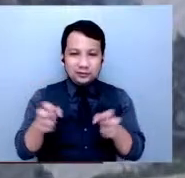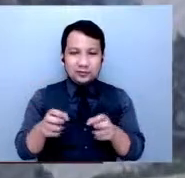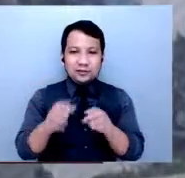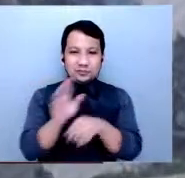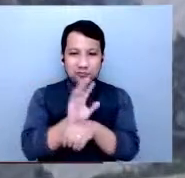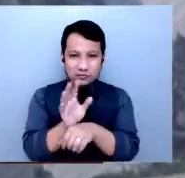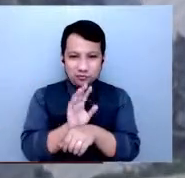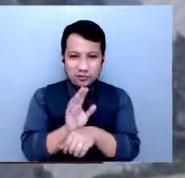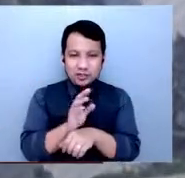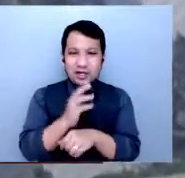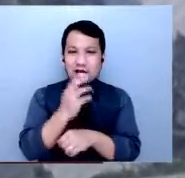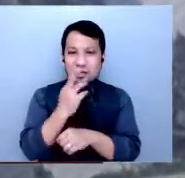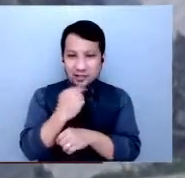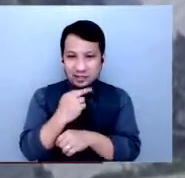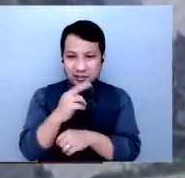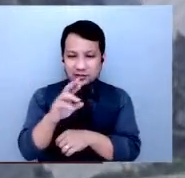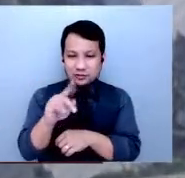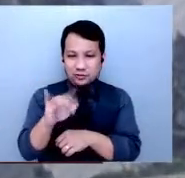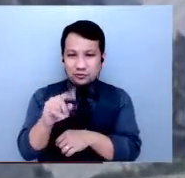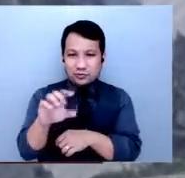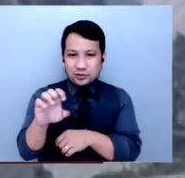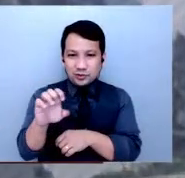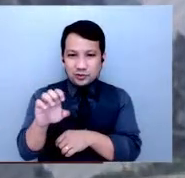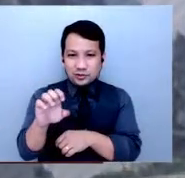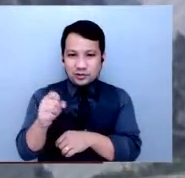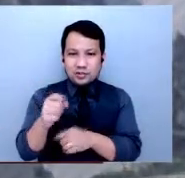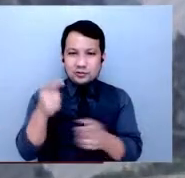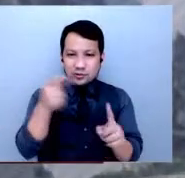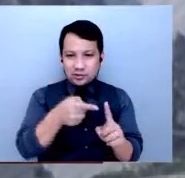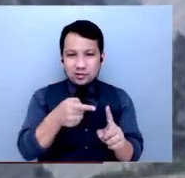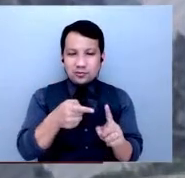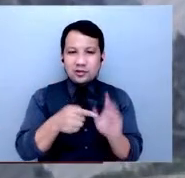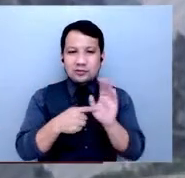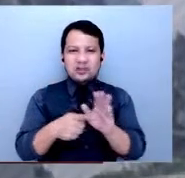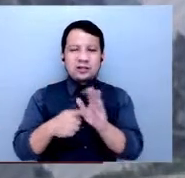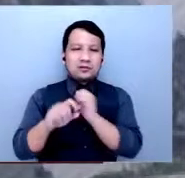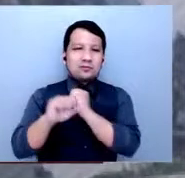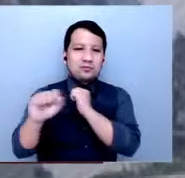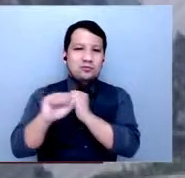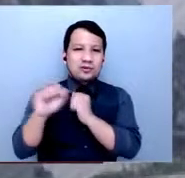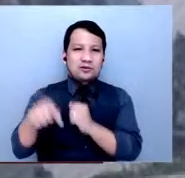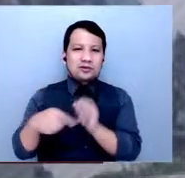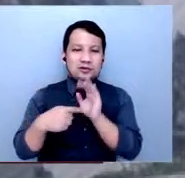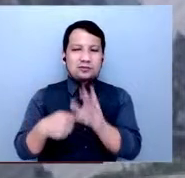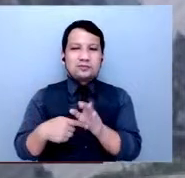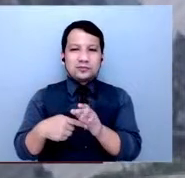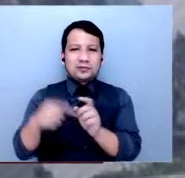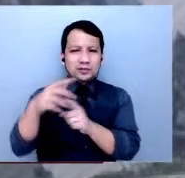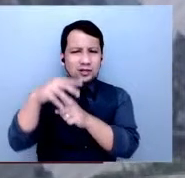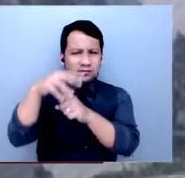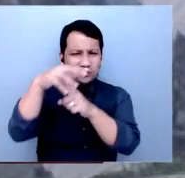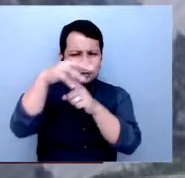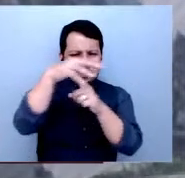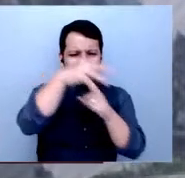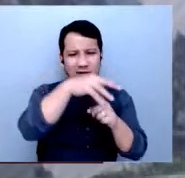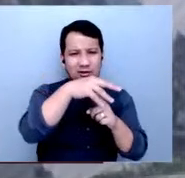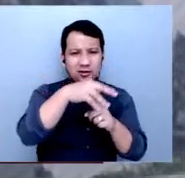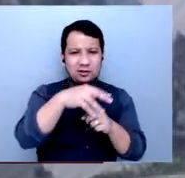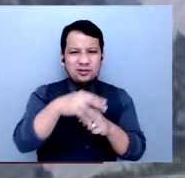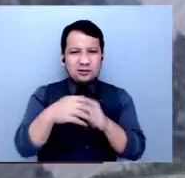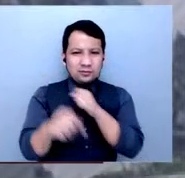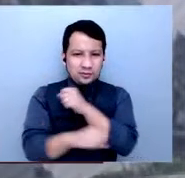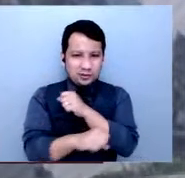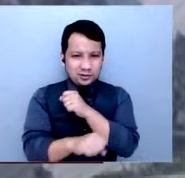Red Notice ng Netflix na siyang pinatutungkulan ng promo stunt. Nariyan din ang helicopter theft,